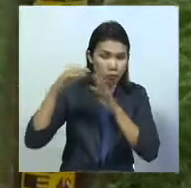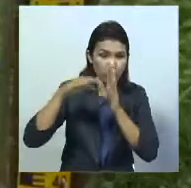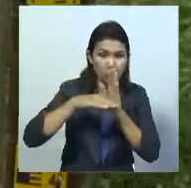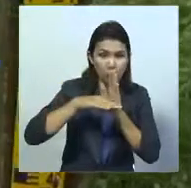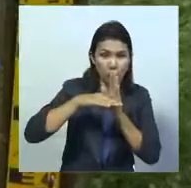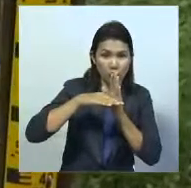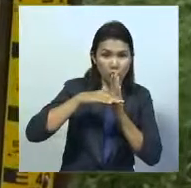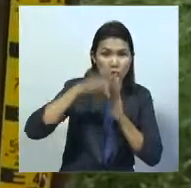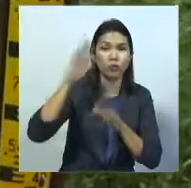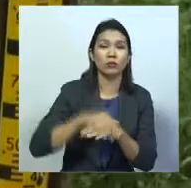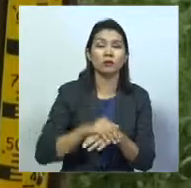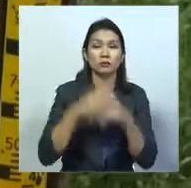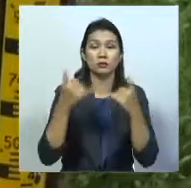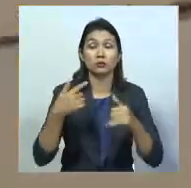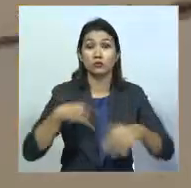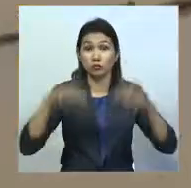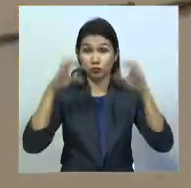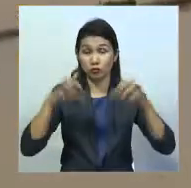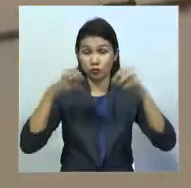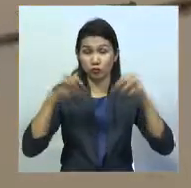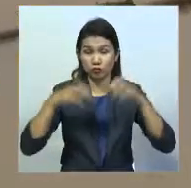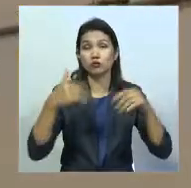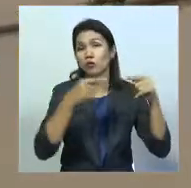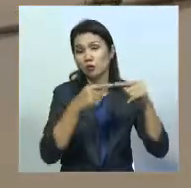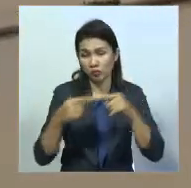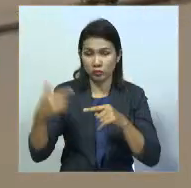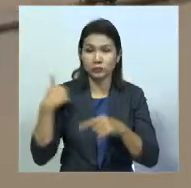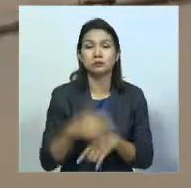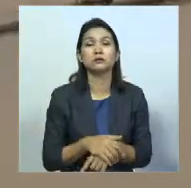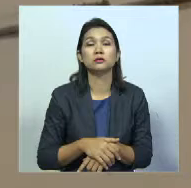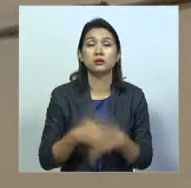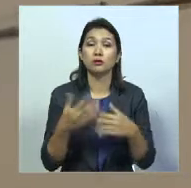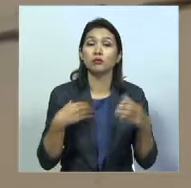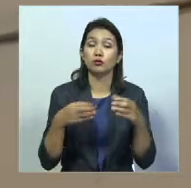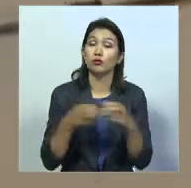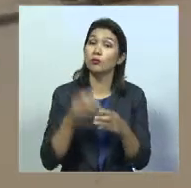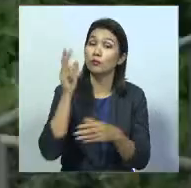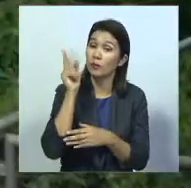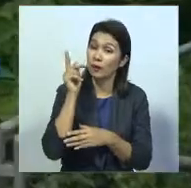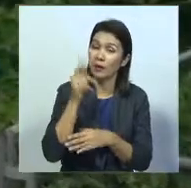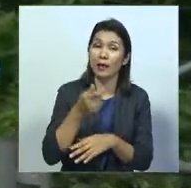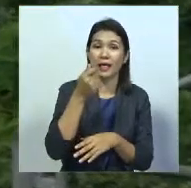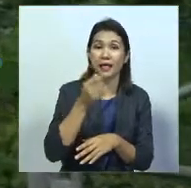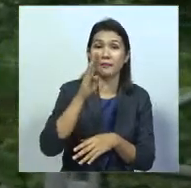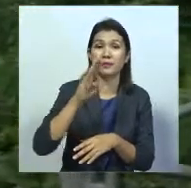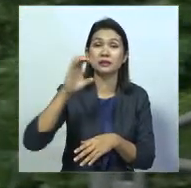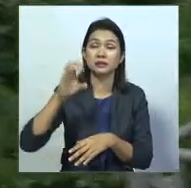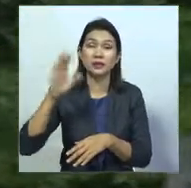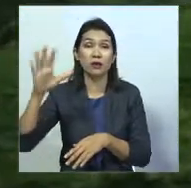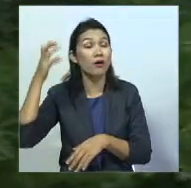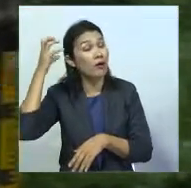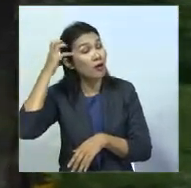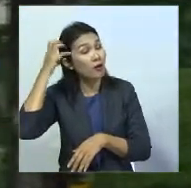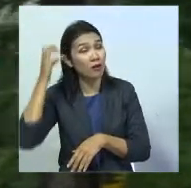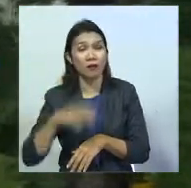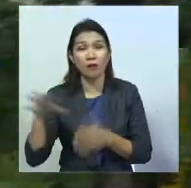ำในพื้นที่ครับรวมทั้งฝนตกลงมาอย่างต่อเนื่องขณะเดียวกันทีมข่าวสำนักข่าว ABC ลาวนิวส์สปป.